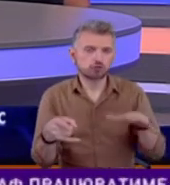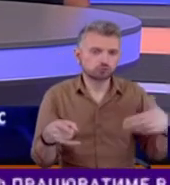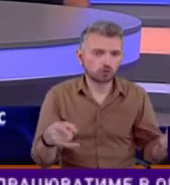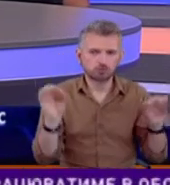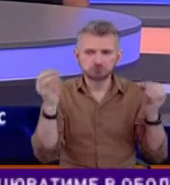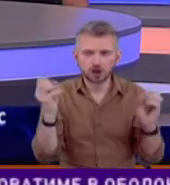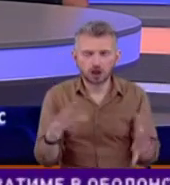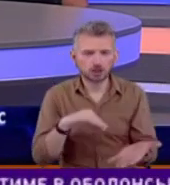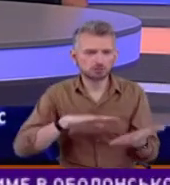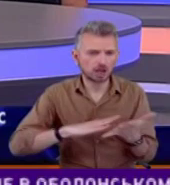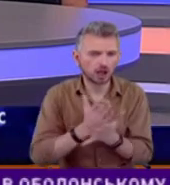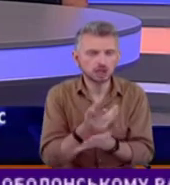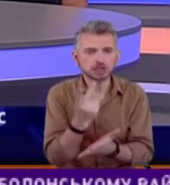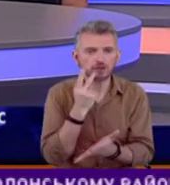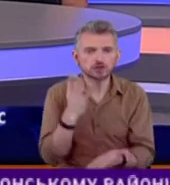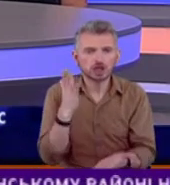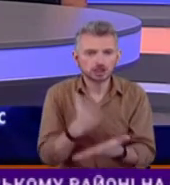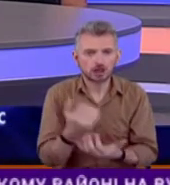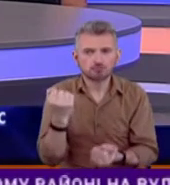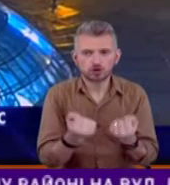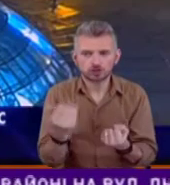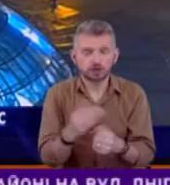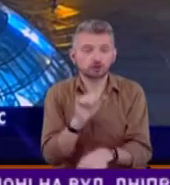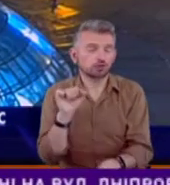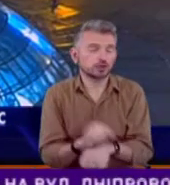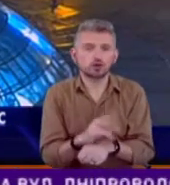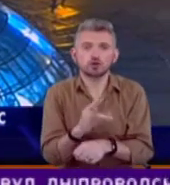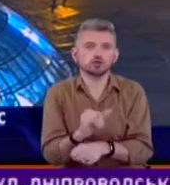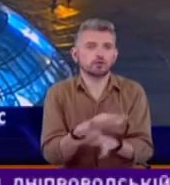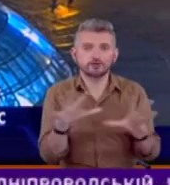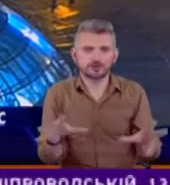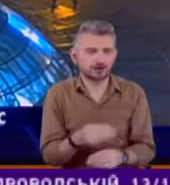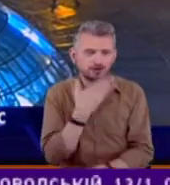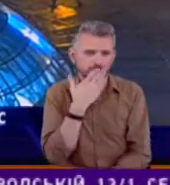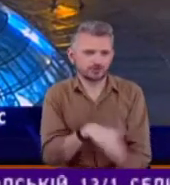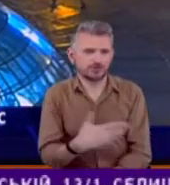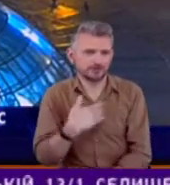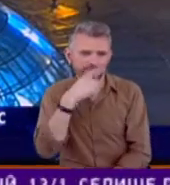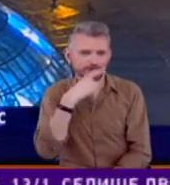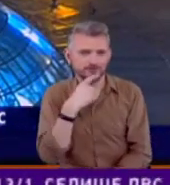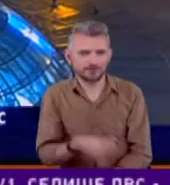на карті, і завжди є машини поруч, яких зупинили. Ну, взагалі, взагалі.